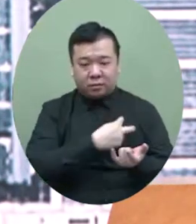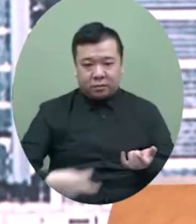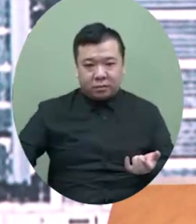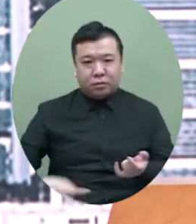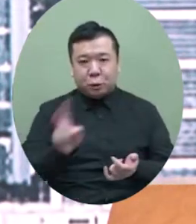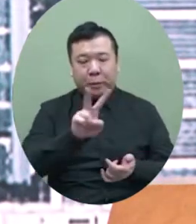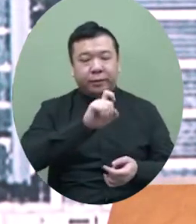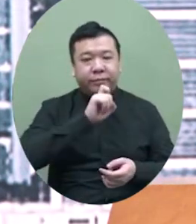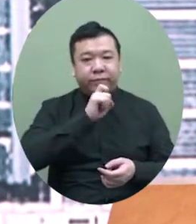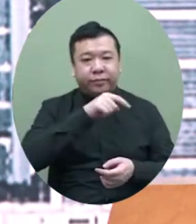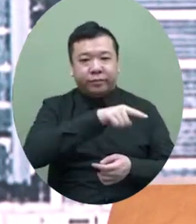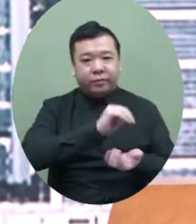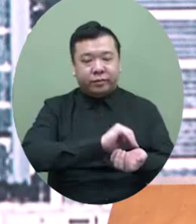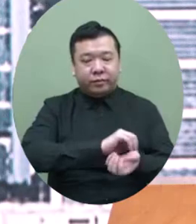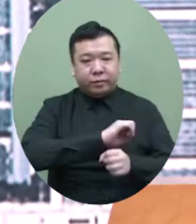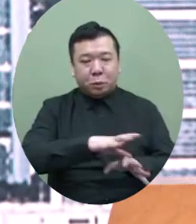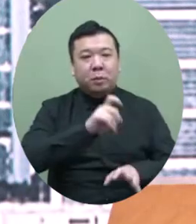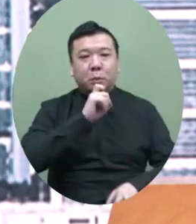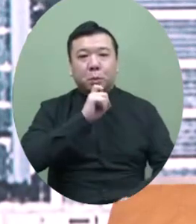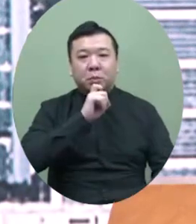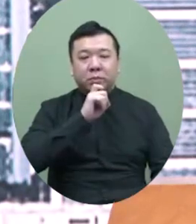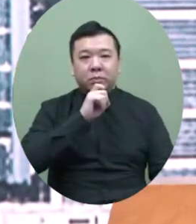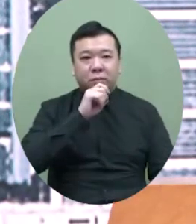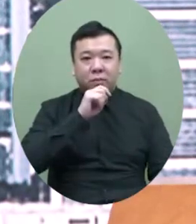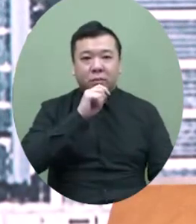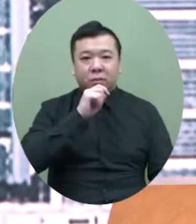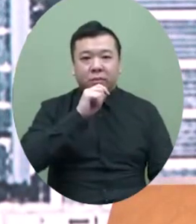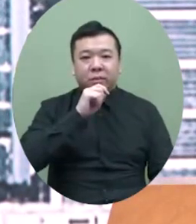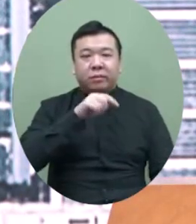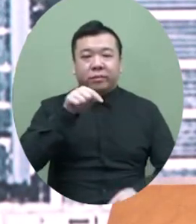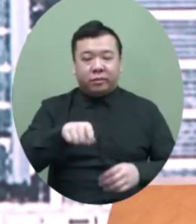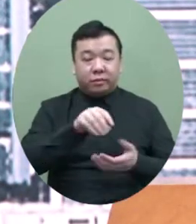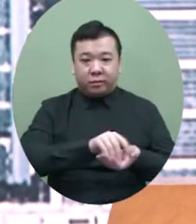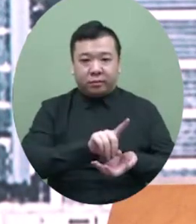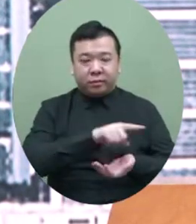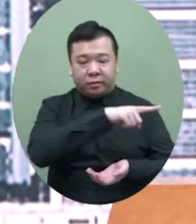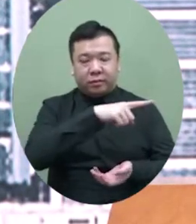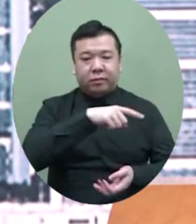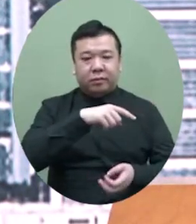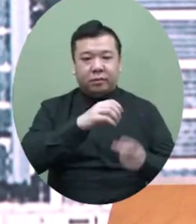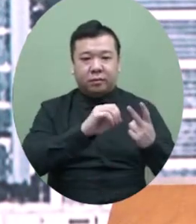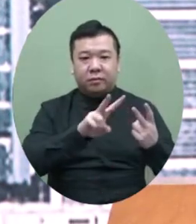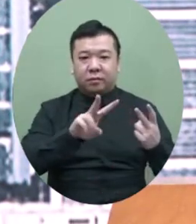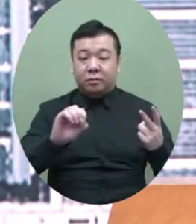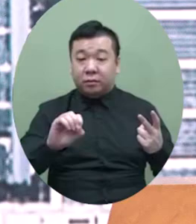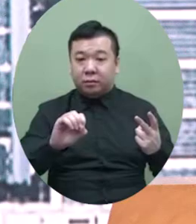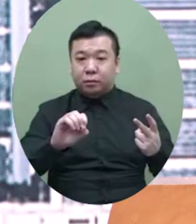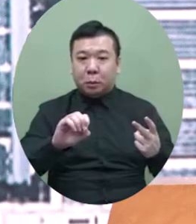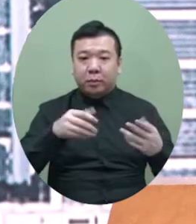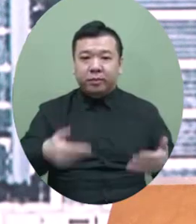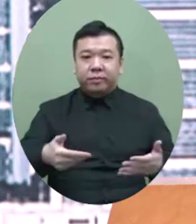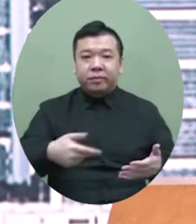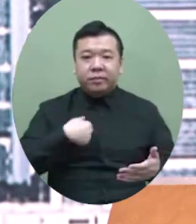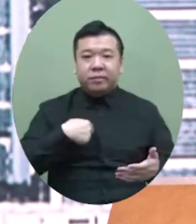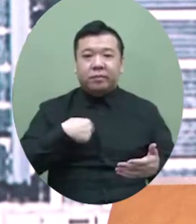啲零散式嘅感染啦。就係決定咧，中央決定咧，2020，我今次嘅